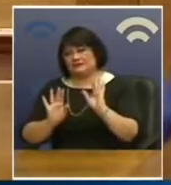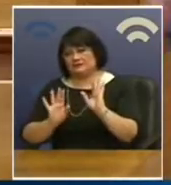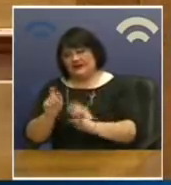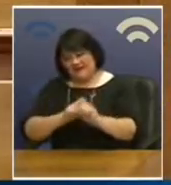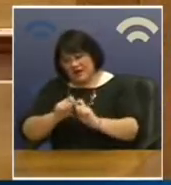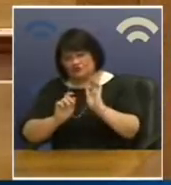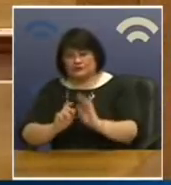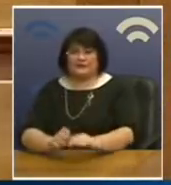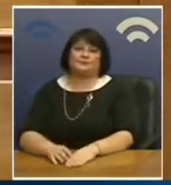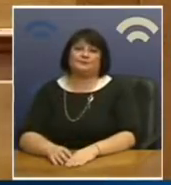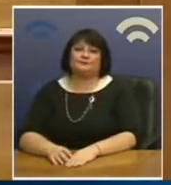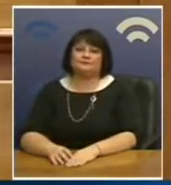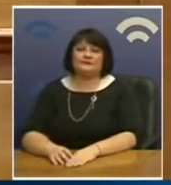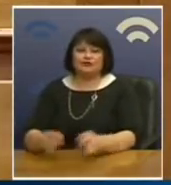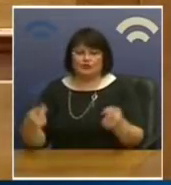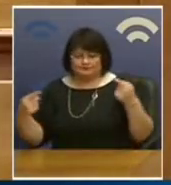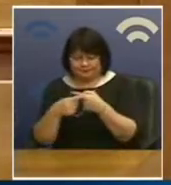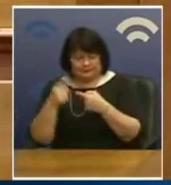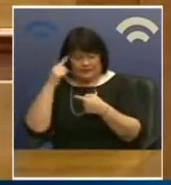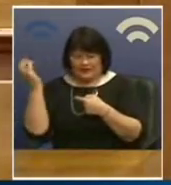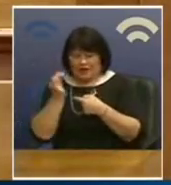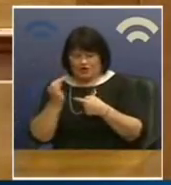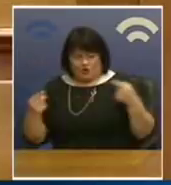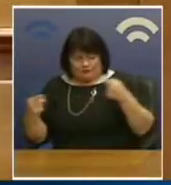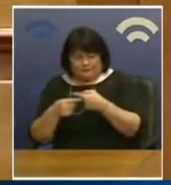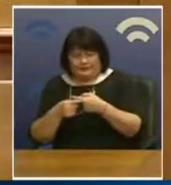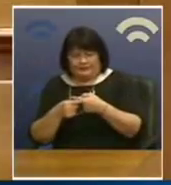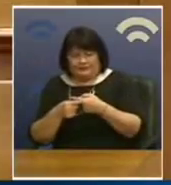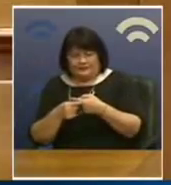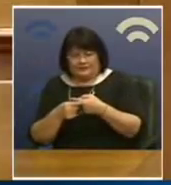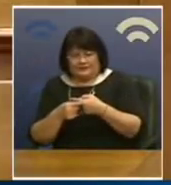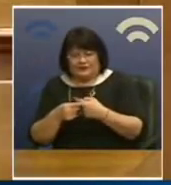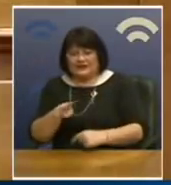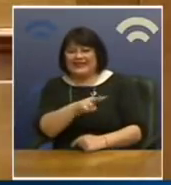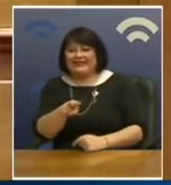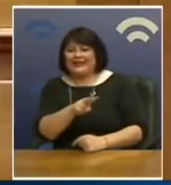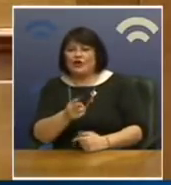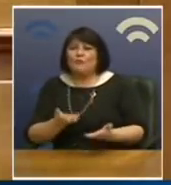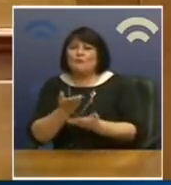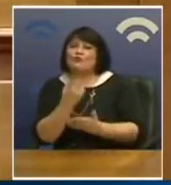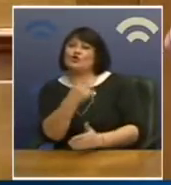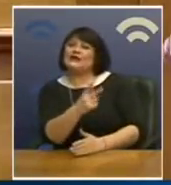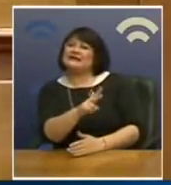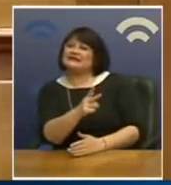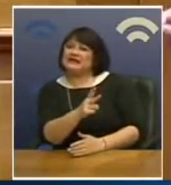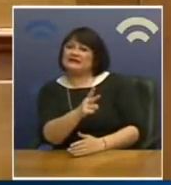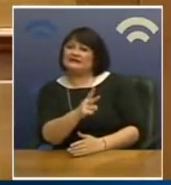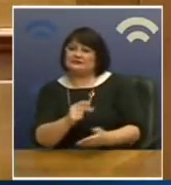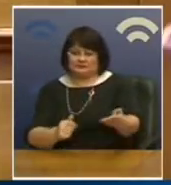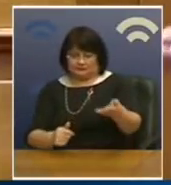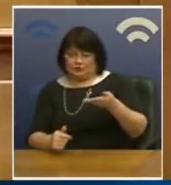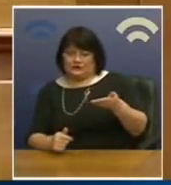Το οξύμορο όμως είναι σήμερα ότι αυτές οι δύο προτάσεις, που είναι προτάσεις που